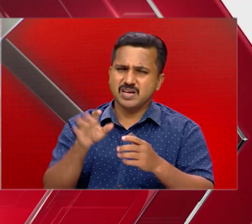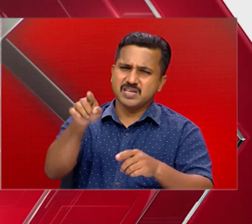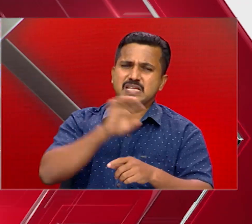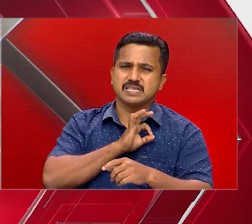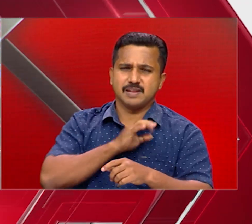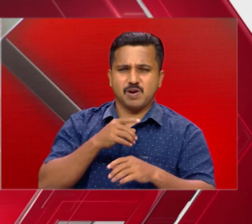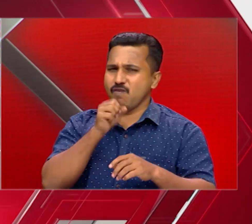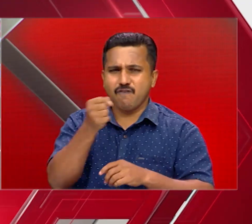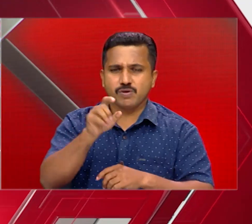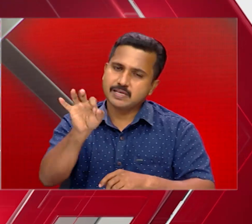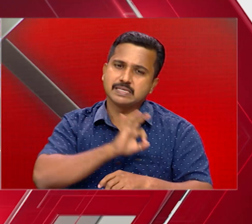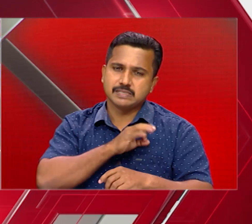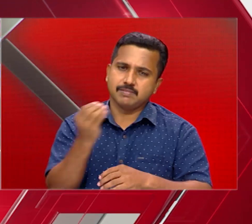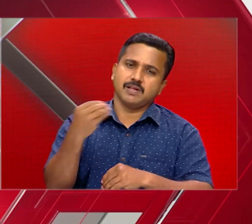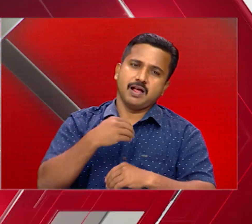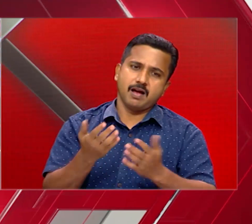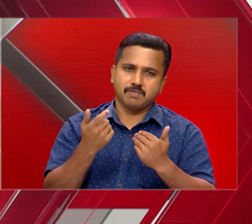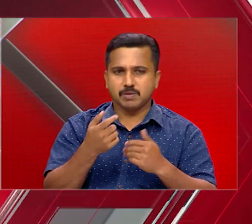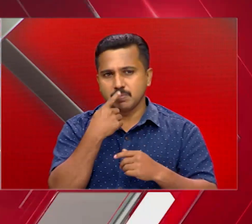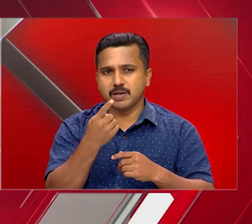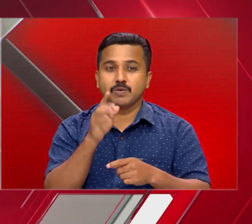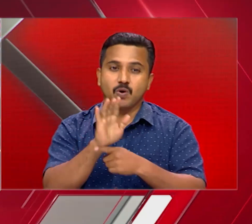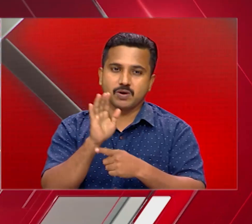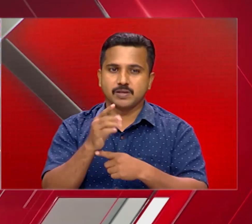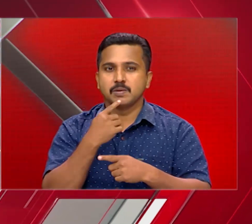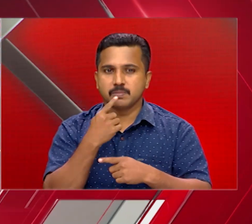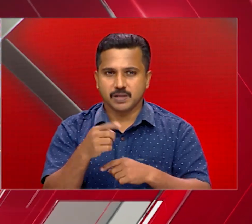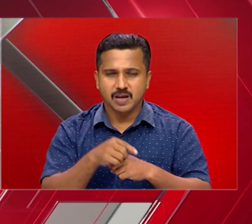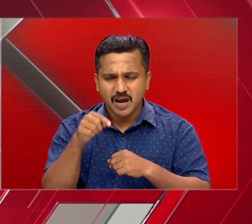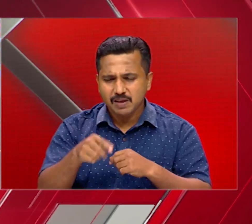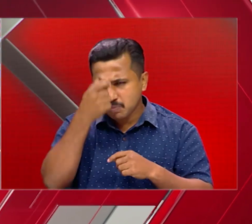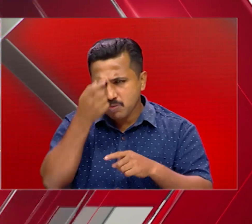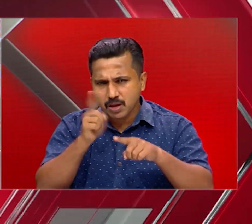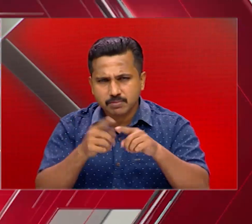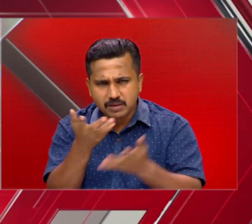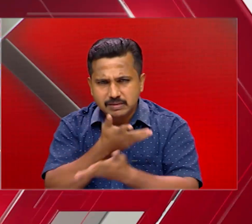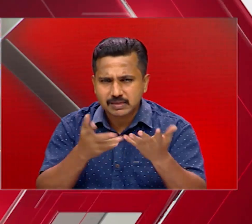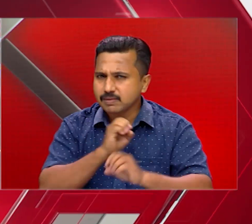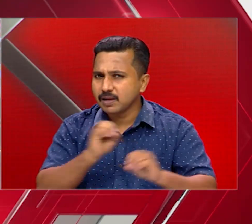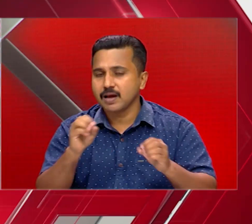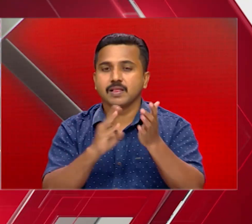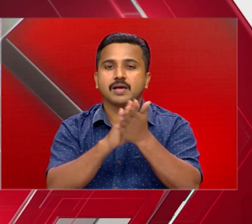ഹാഗിയ സോഫിയ വിഷയത്തിൽ കോൺഗ്രസിന്റെ നിലപാട് ചർച്ച ചെയ്തിട്ടില്ലെന്നും ഹസൻ പറഞ്ഞു.